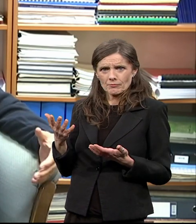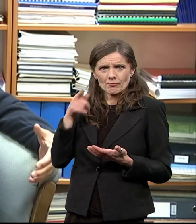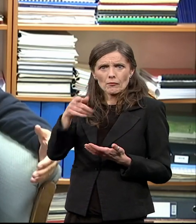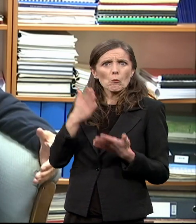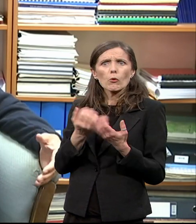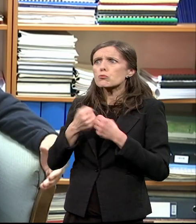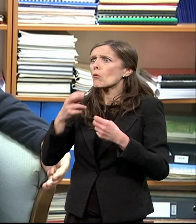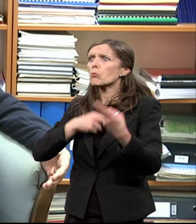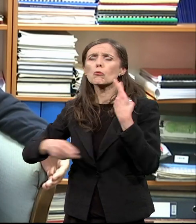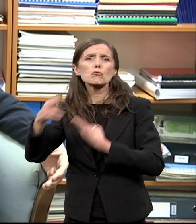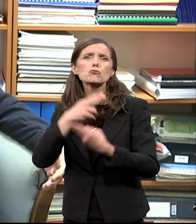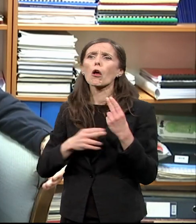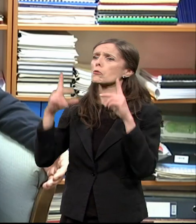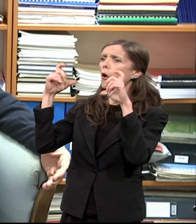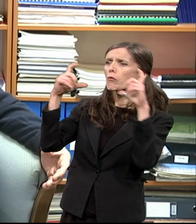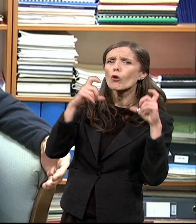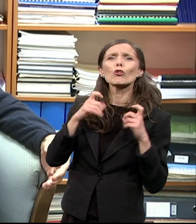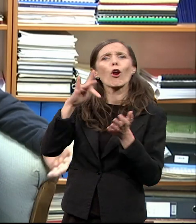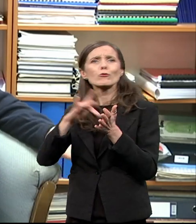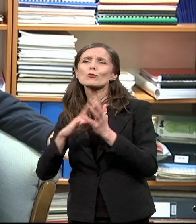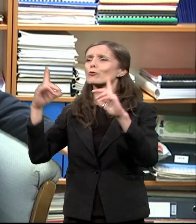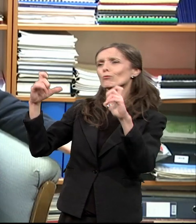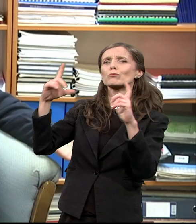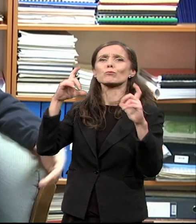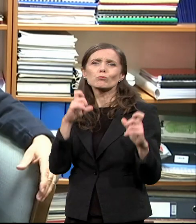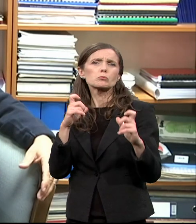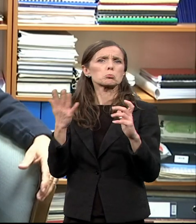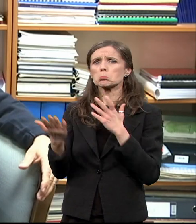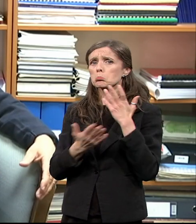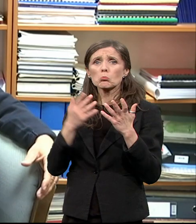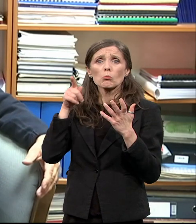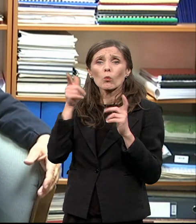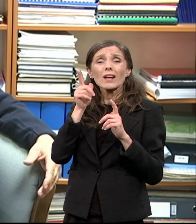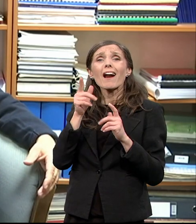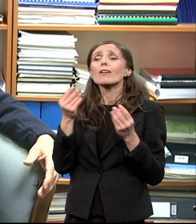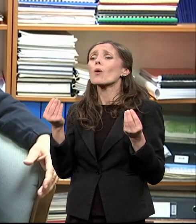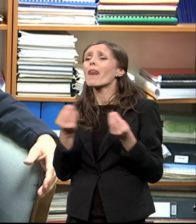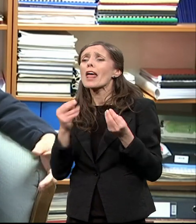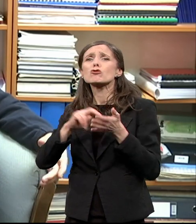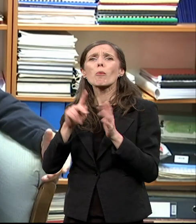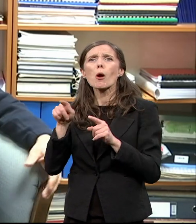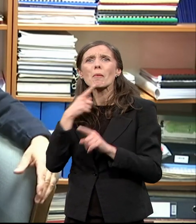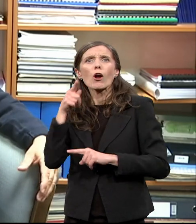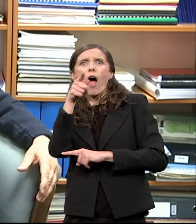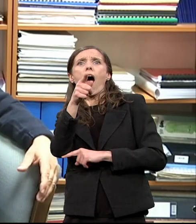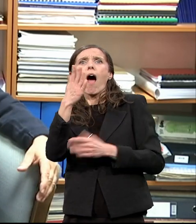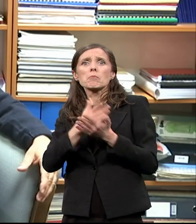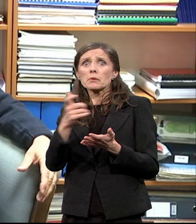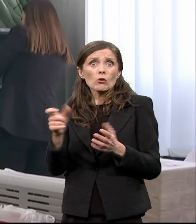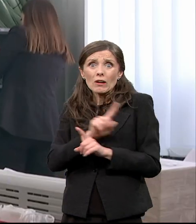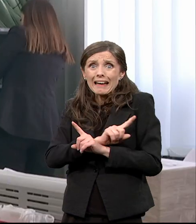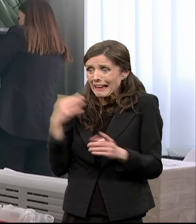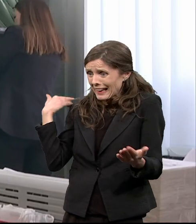grad, bezbroj puta se fotografisao u centru grada, ispred, na raznim mestima u gradu, i nikada niko na njega nije ukazao kao na